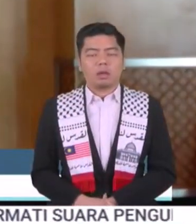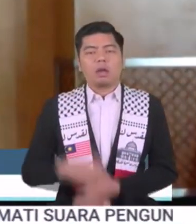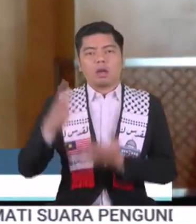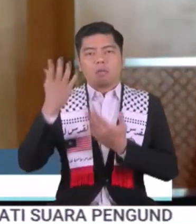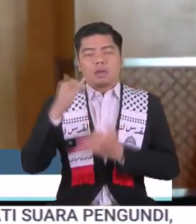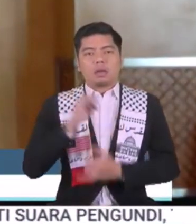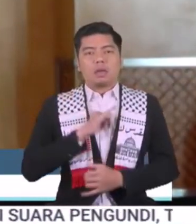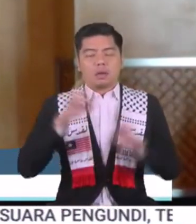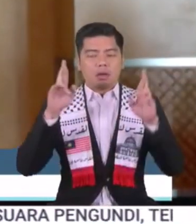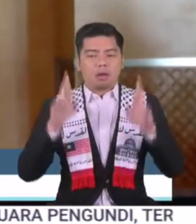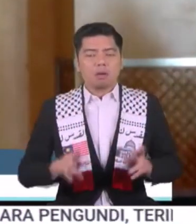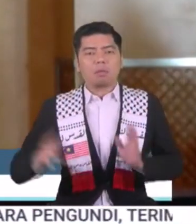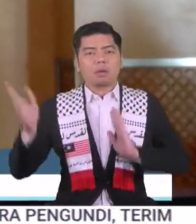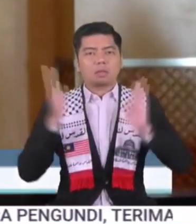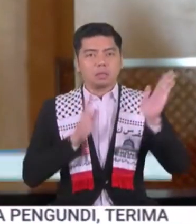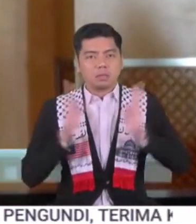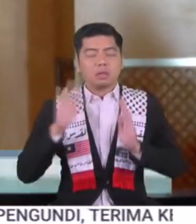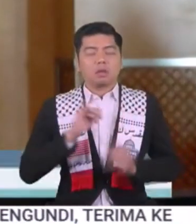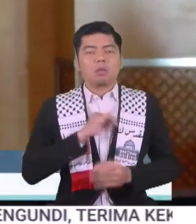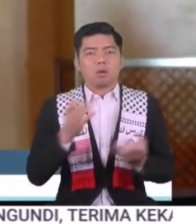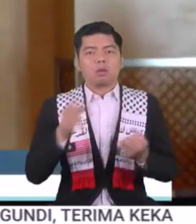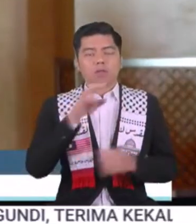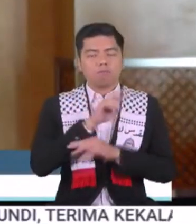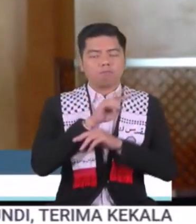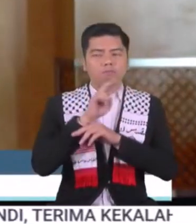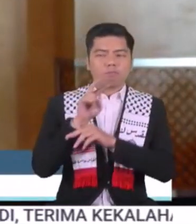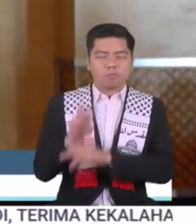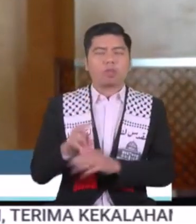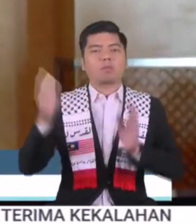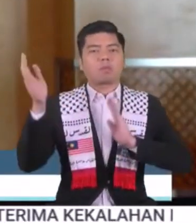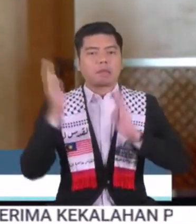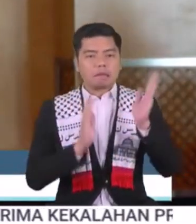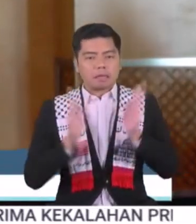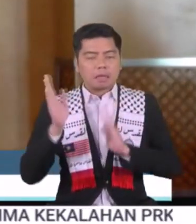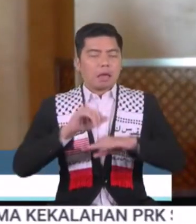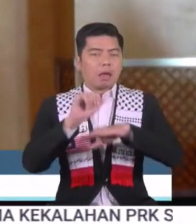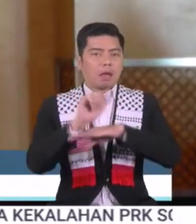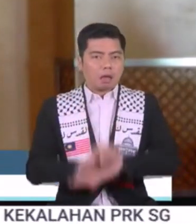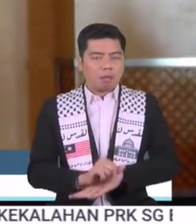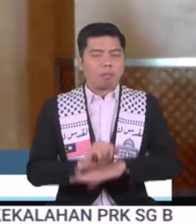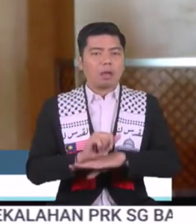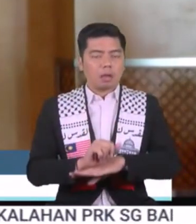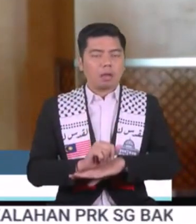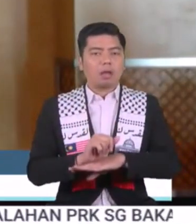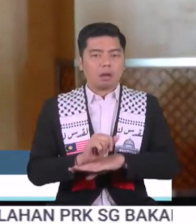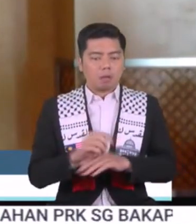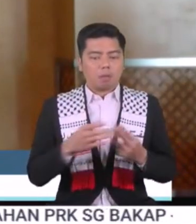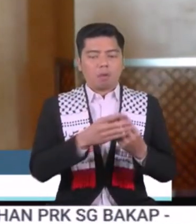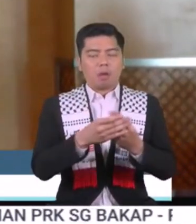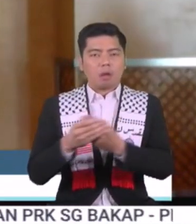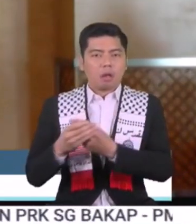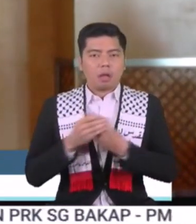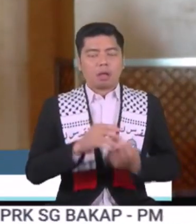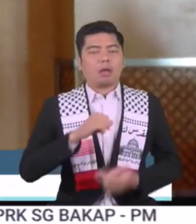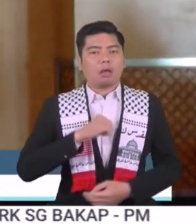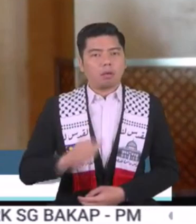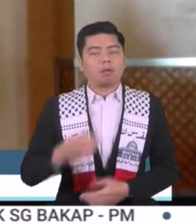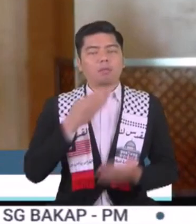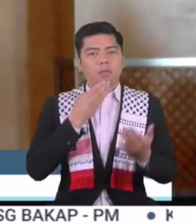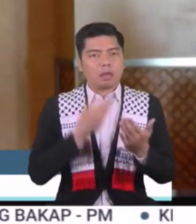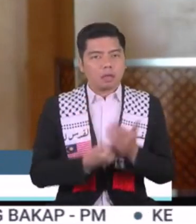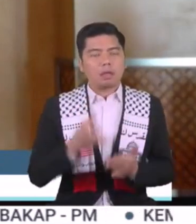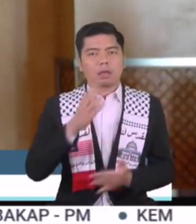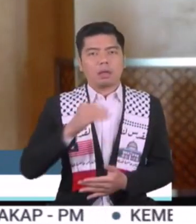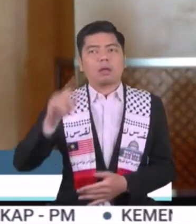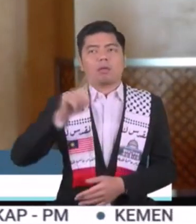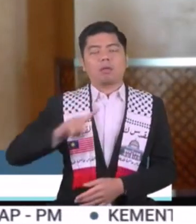Malaysia yang melihat Malaysia mengamalkan perpaduan agama yang baik dan juga